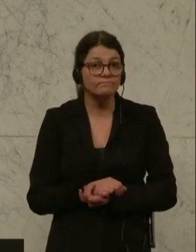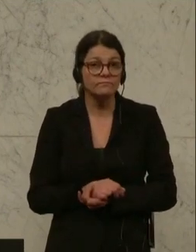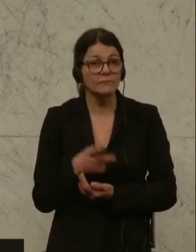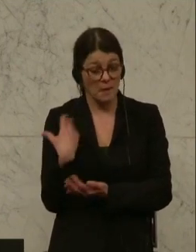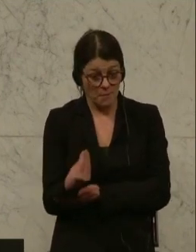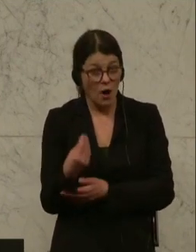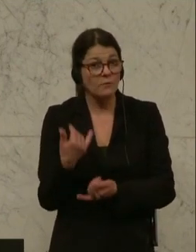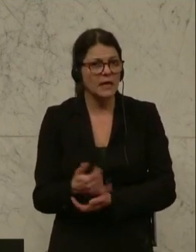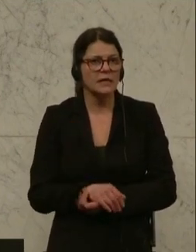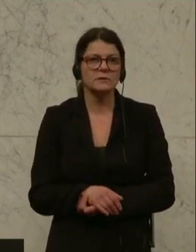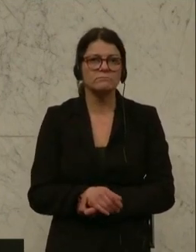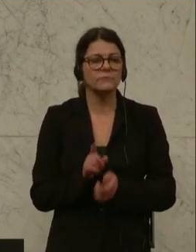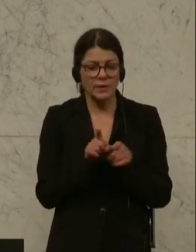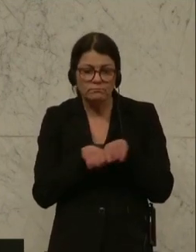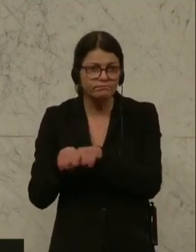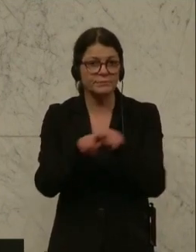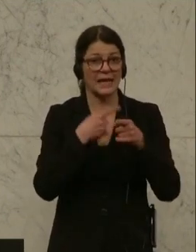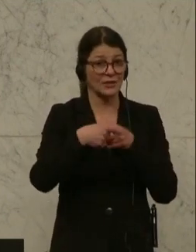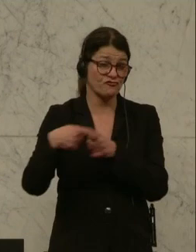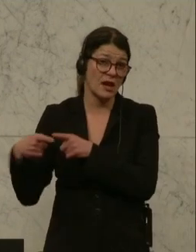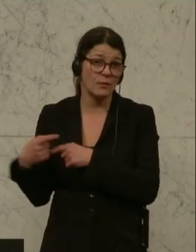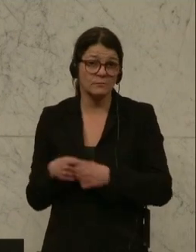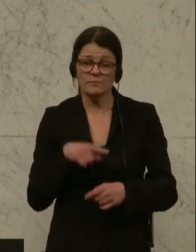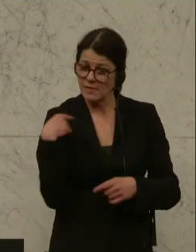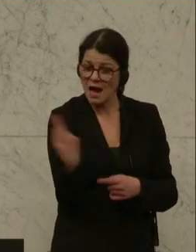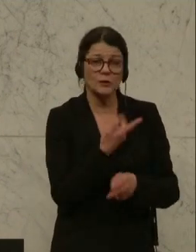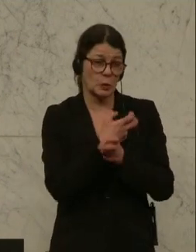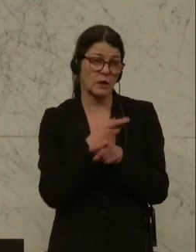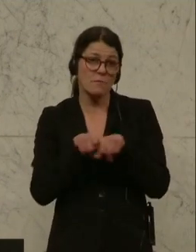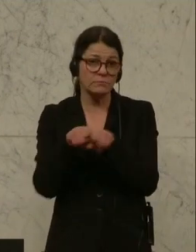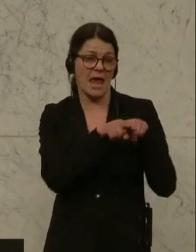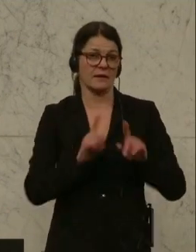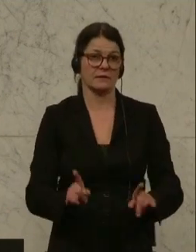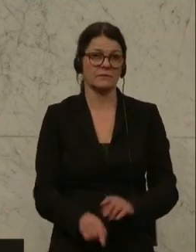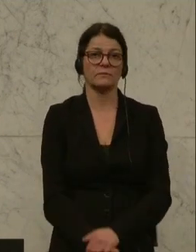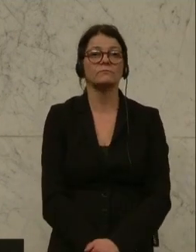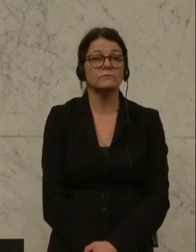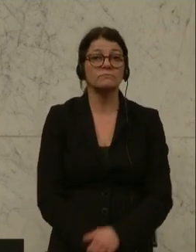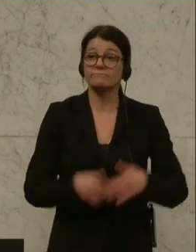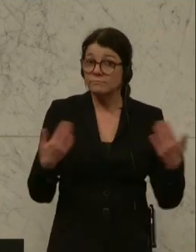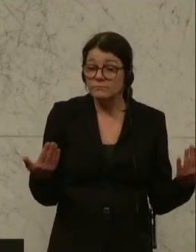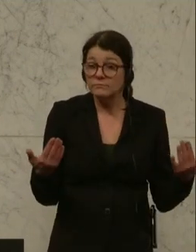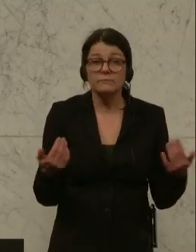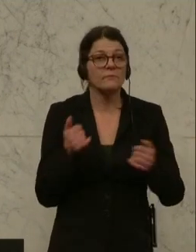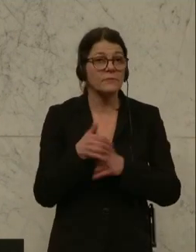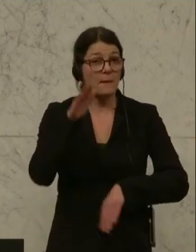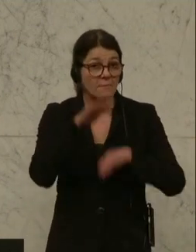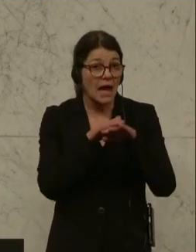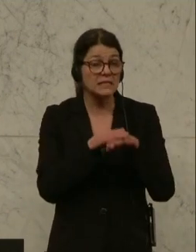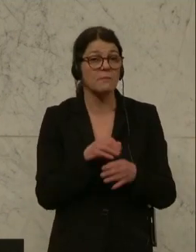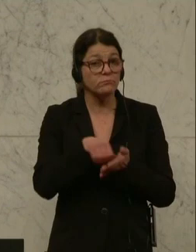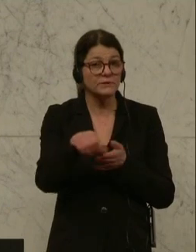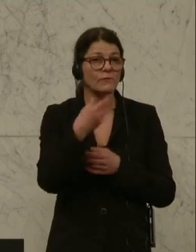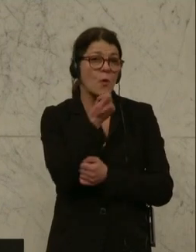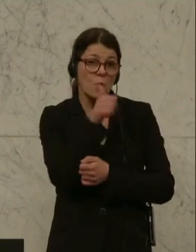nun eine einheitliche Entschädigung in ganz Österreich nämlich im maximale Ausmaß